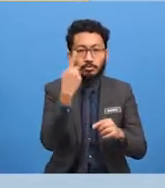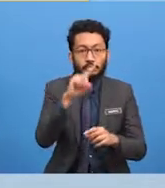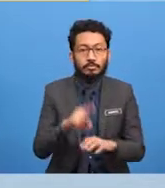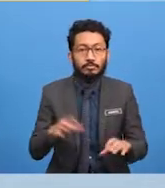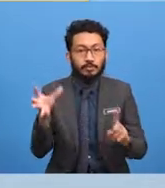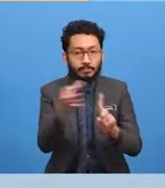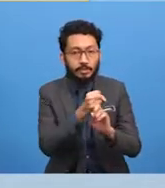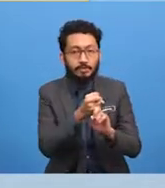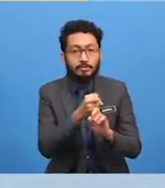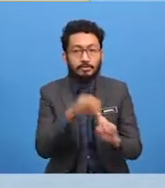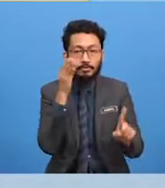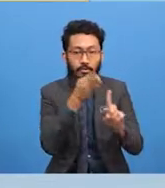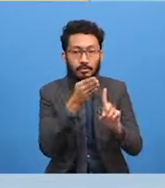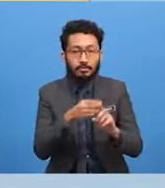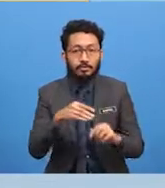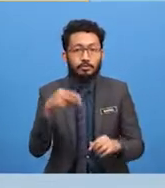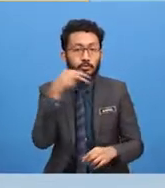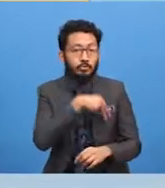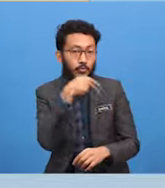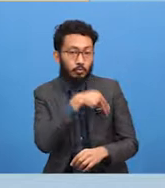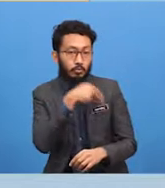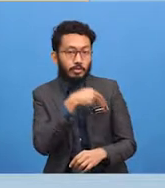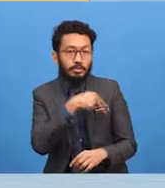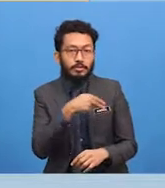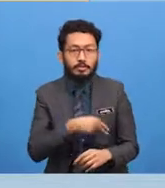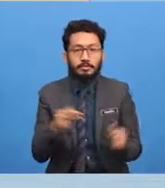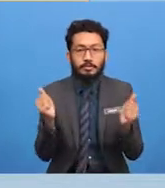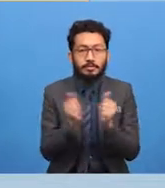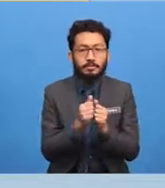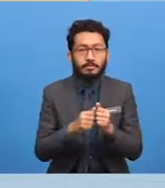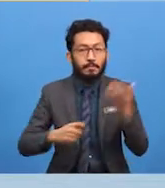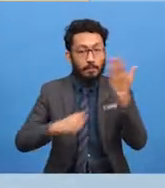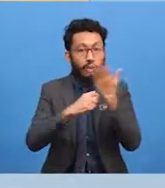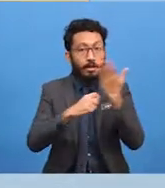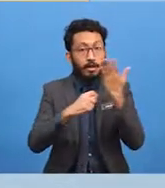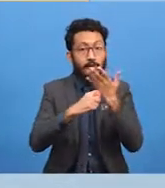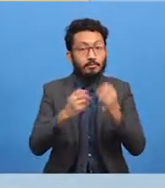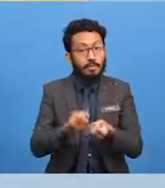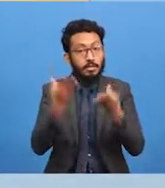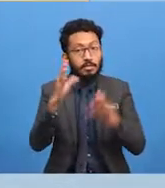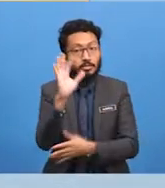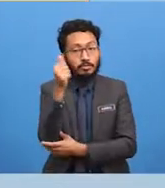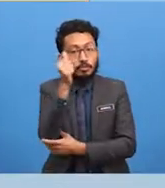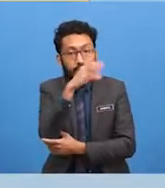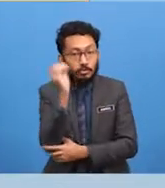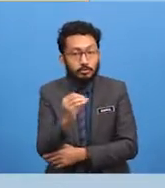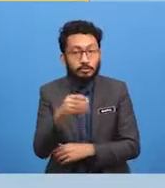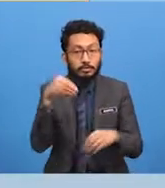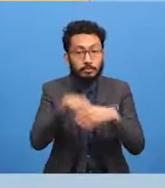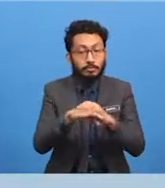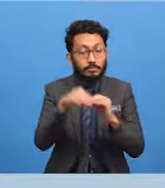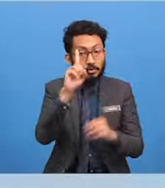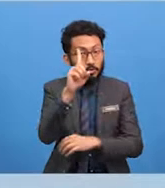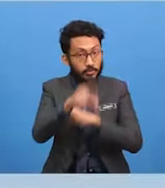sasaran keuntungan dengan pertambahan sebanyak 10% dalam tempoh satu tahun.